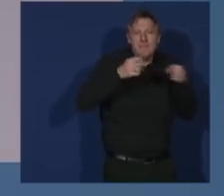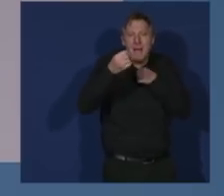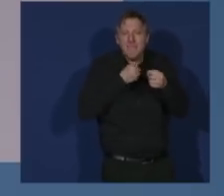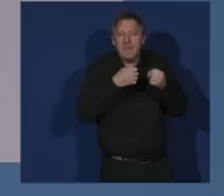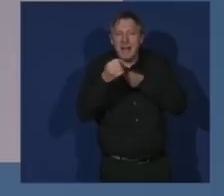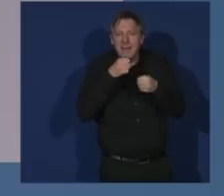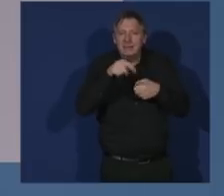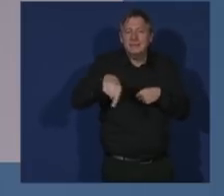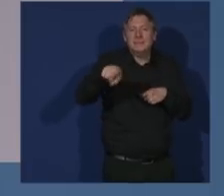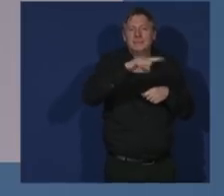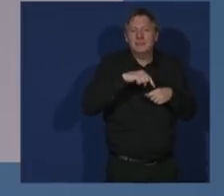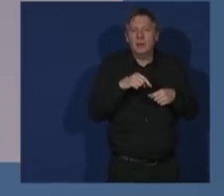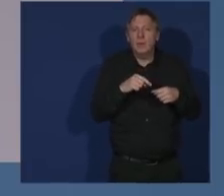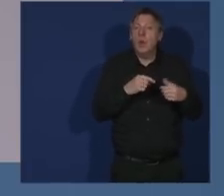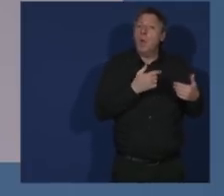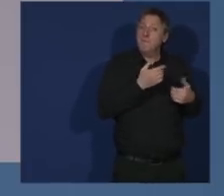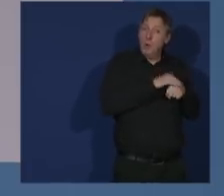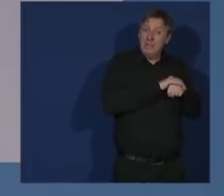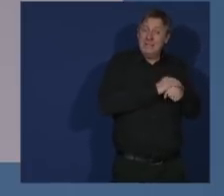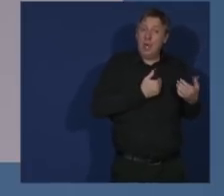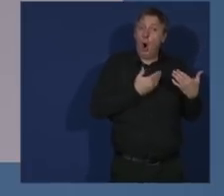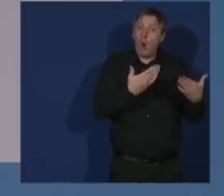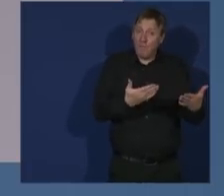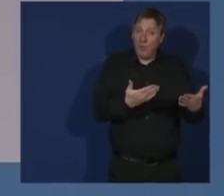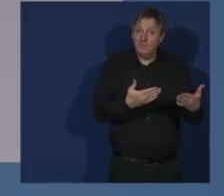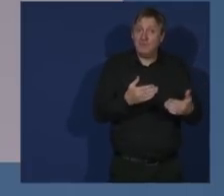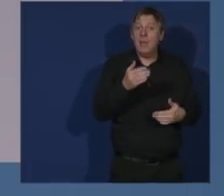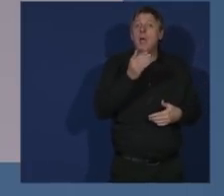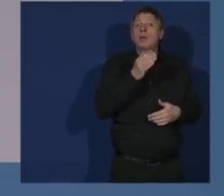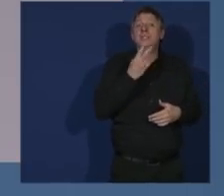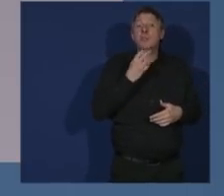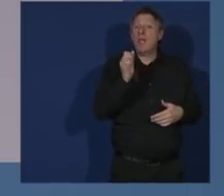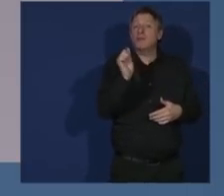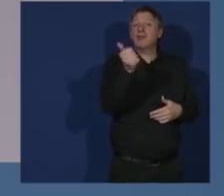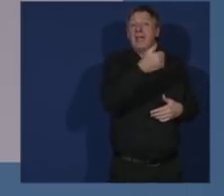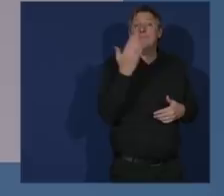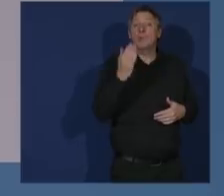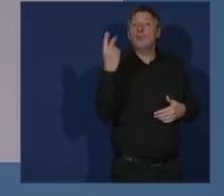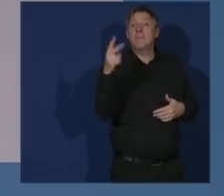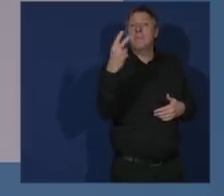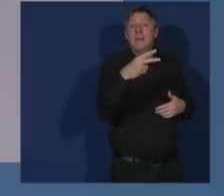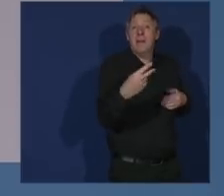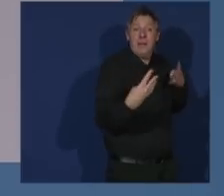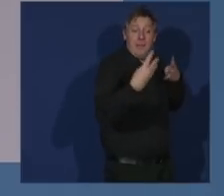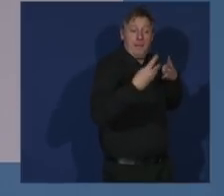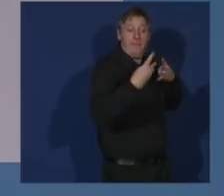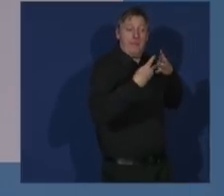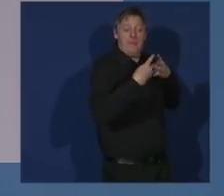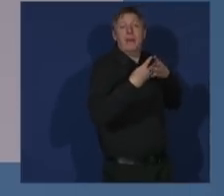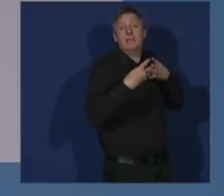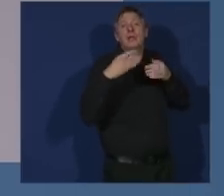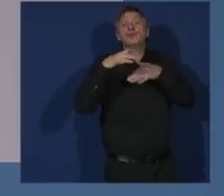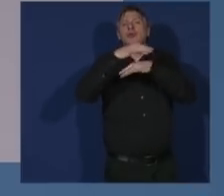mieux coïncider l'offre politique avec les besoins de chaque citoyen, eh bien les choses iraient beaucoup mieux dans notre société.